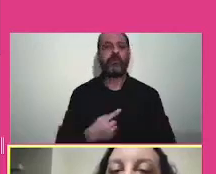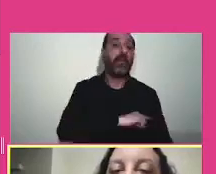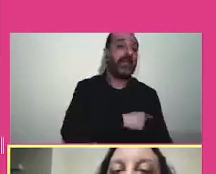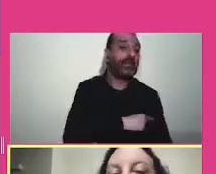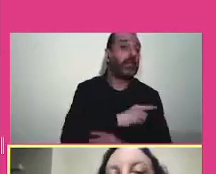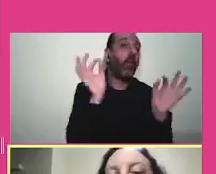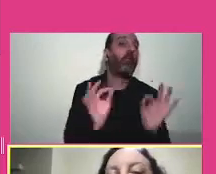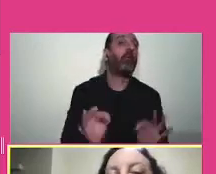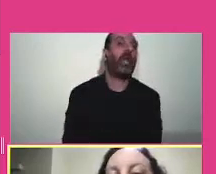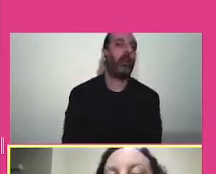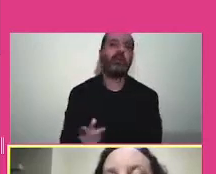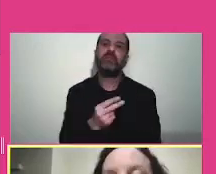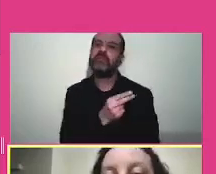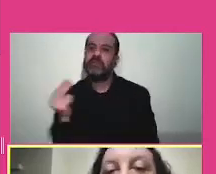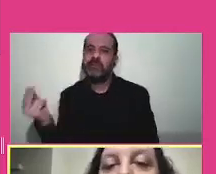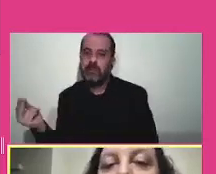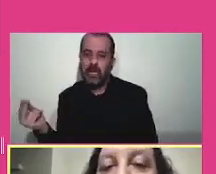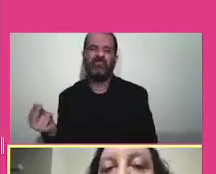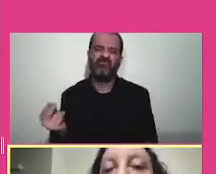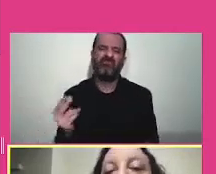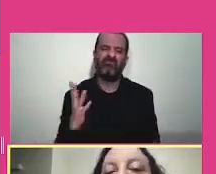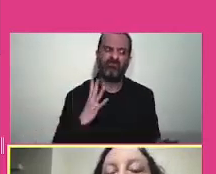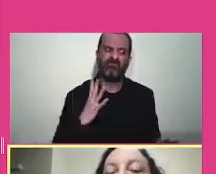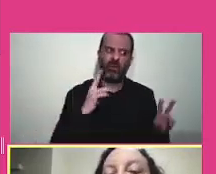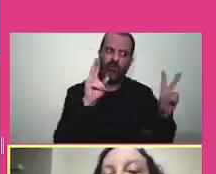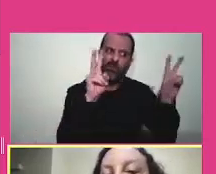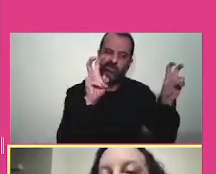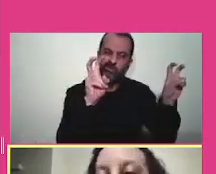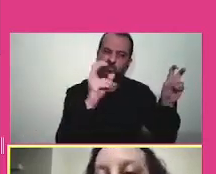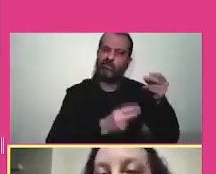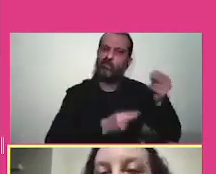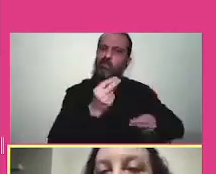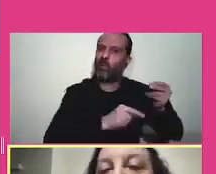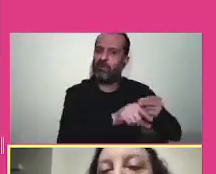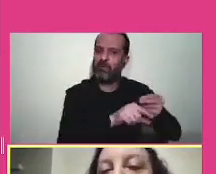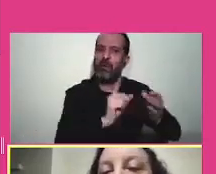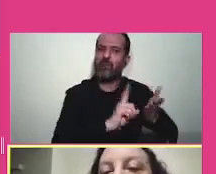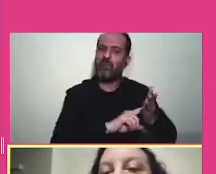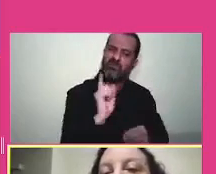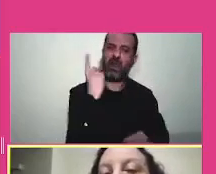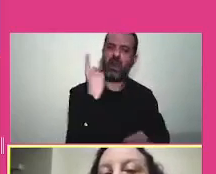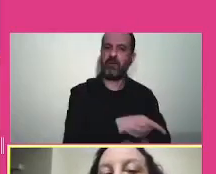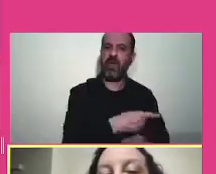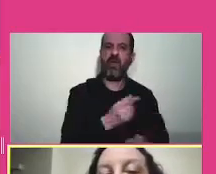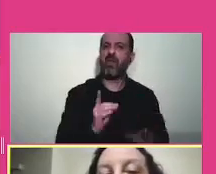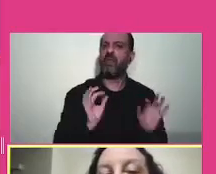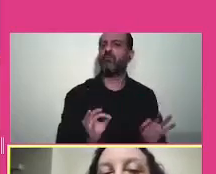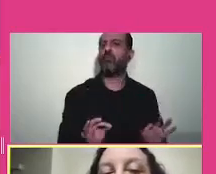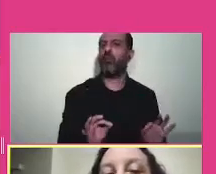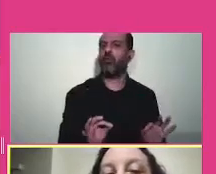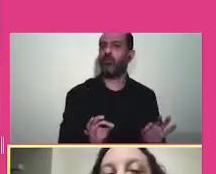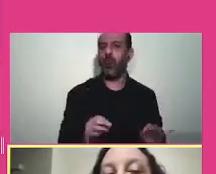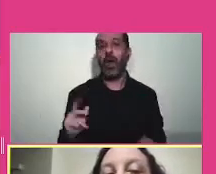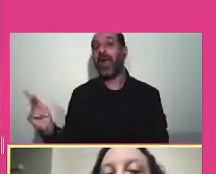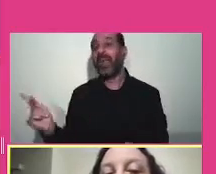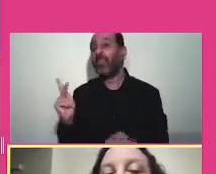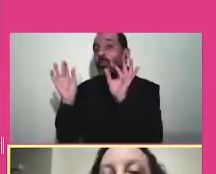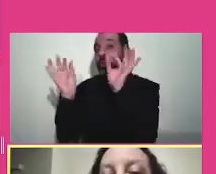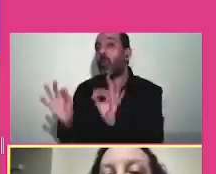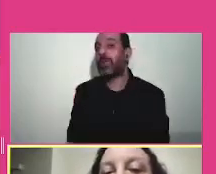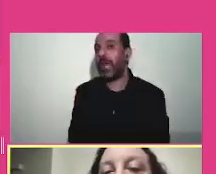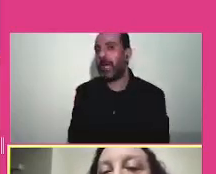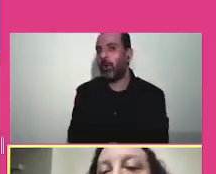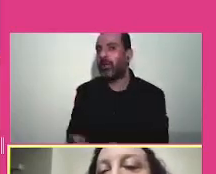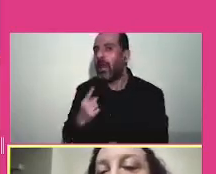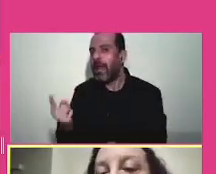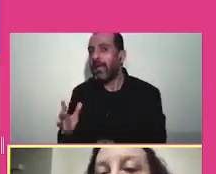του ατόμου που πρέπει να θεραπευτεί, καθώς είναι μη φυσιολογικό. Ενώ στο κοινωνικό μοντέλο το πρόβλημα είναι της